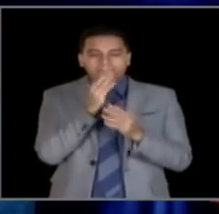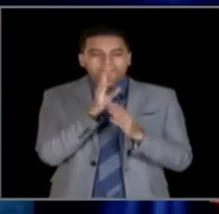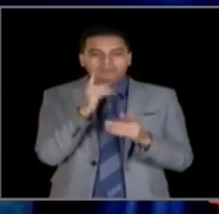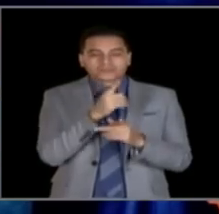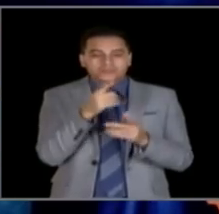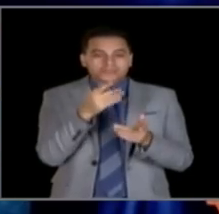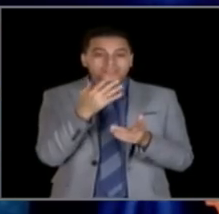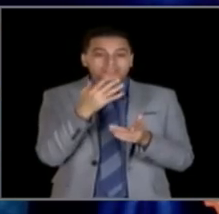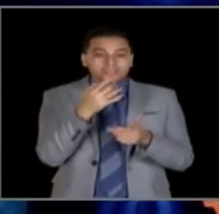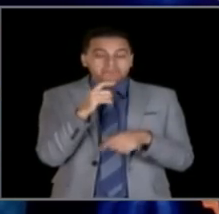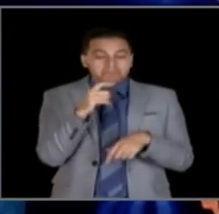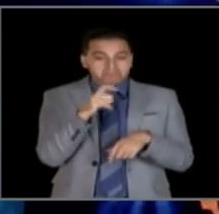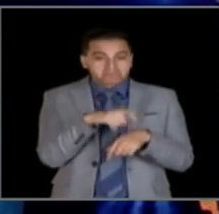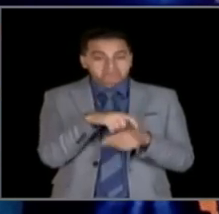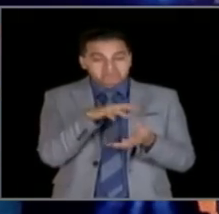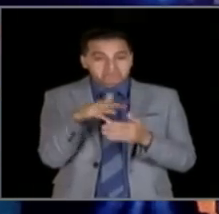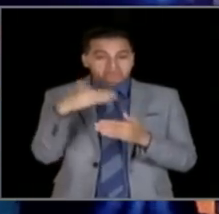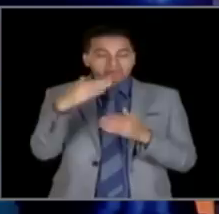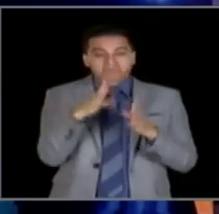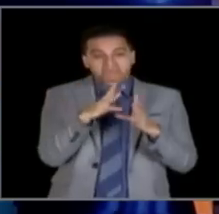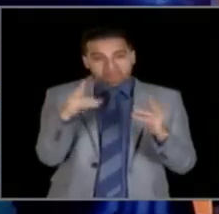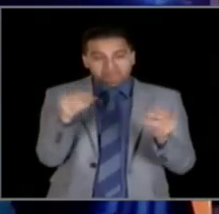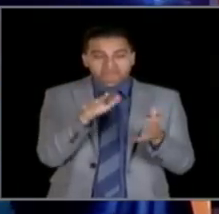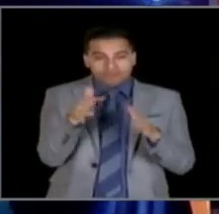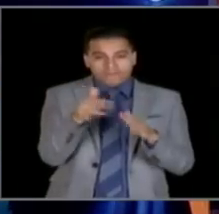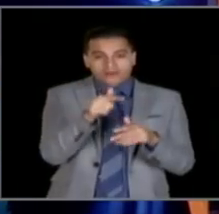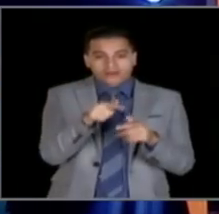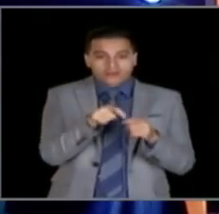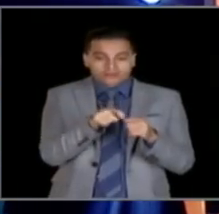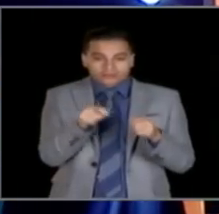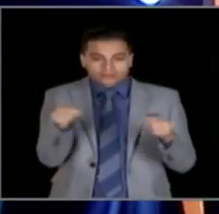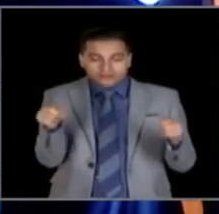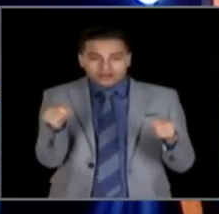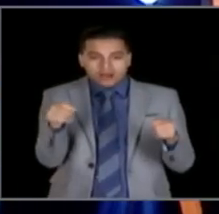طول الحيوان من 40 ل 54 سنتي،